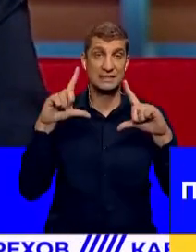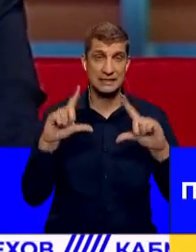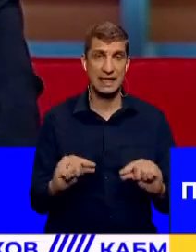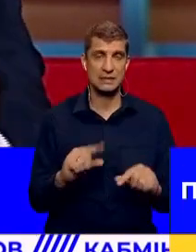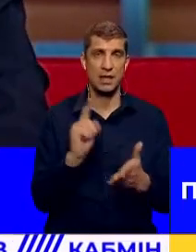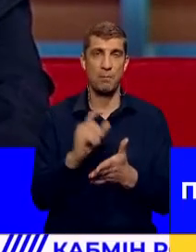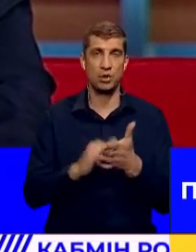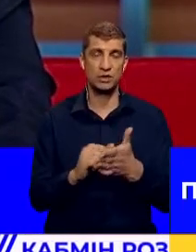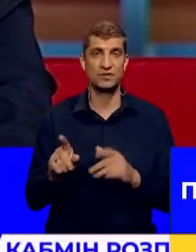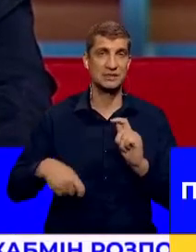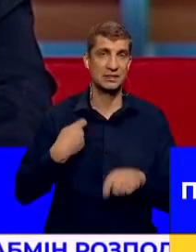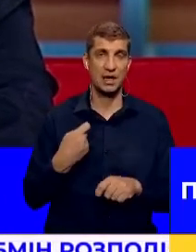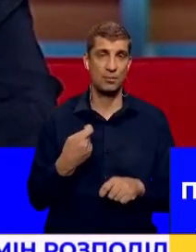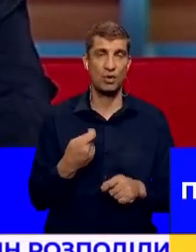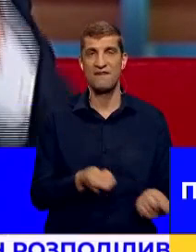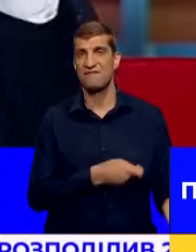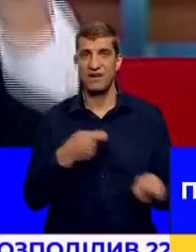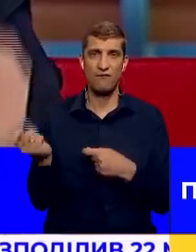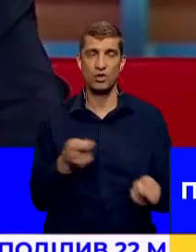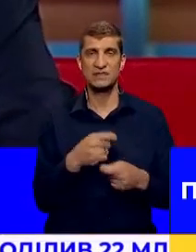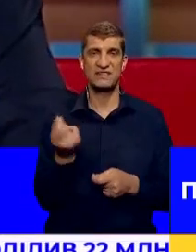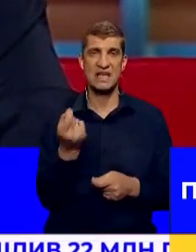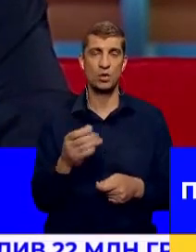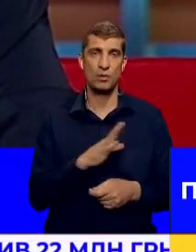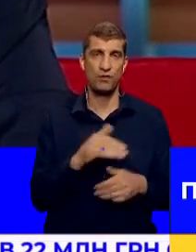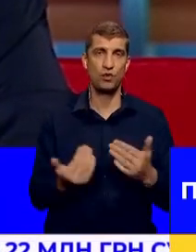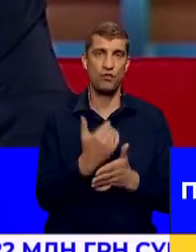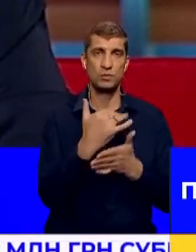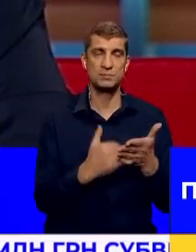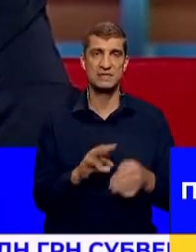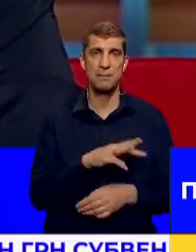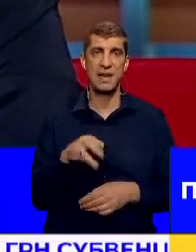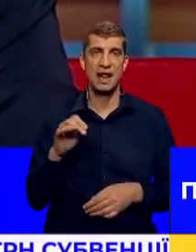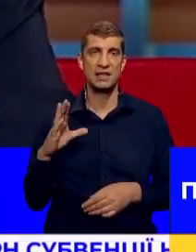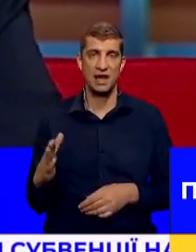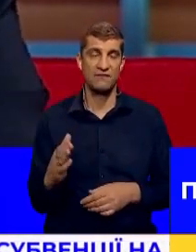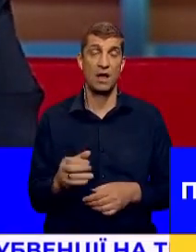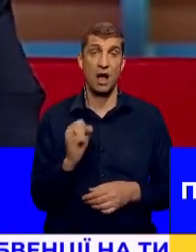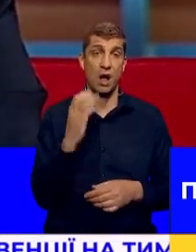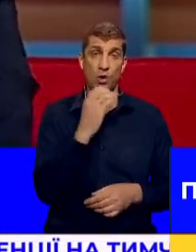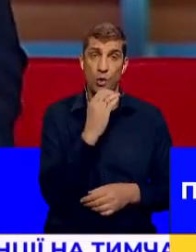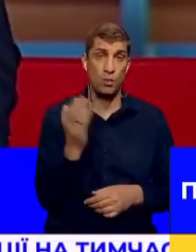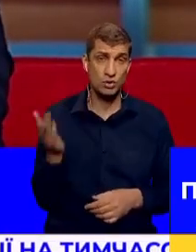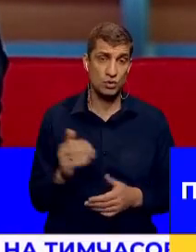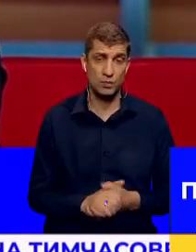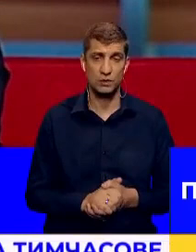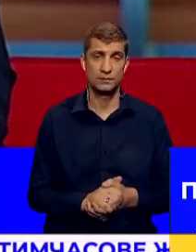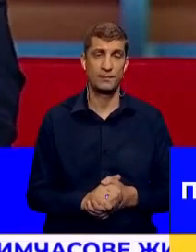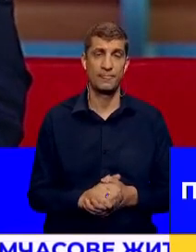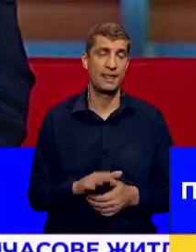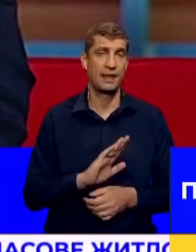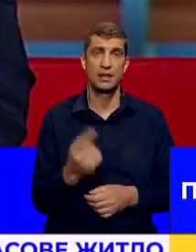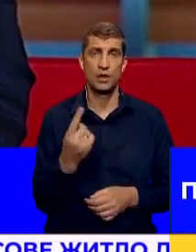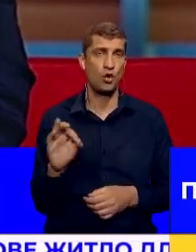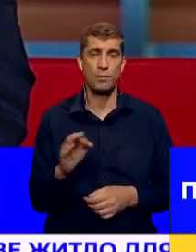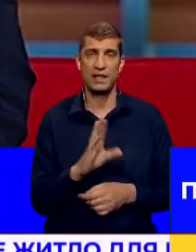податки, щоб він задарма вивозив зерно і був у новому списку мільярдерів. А Коломойському ні копійки